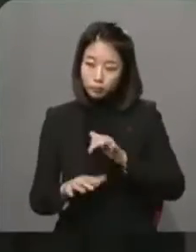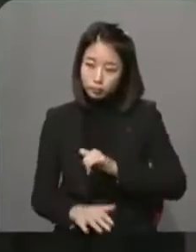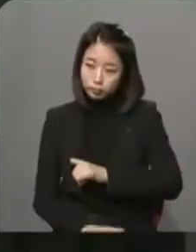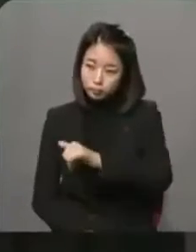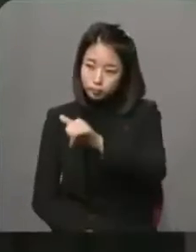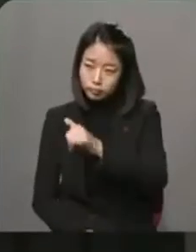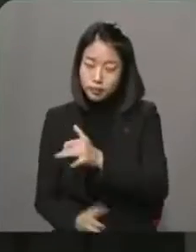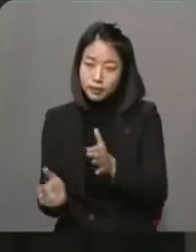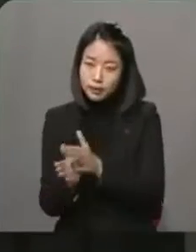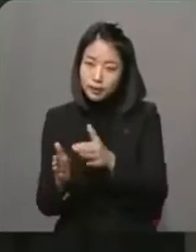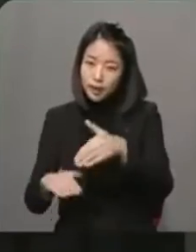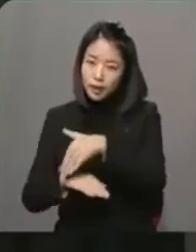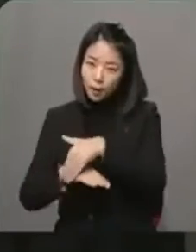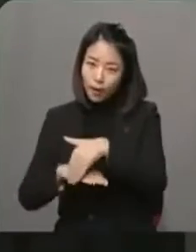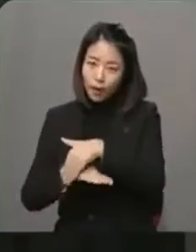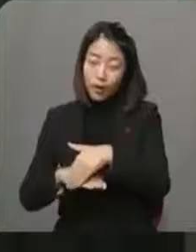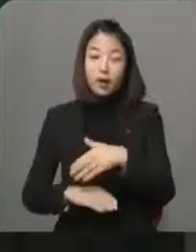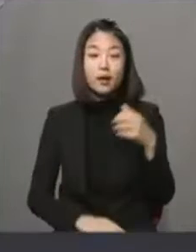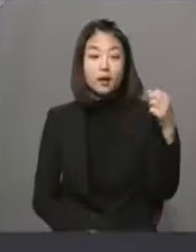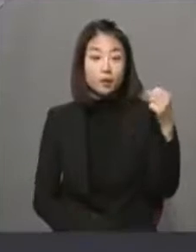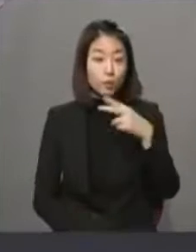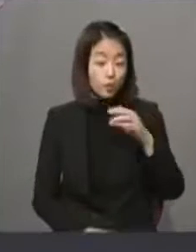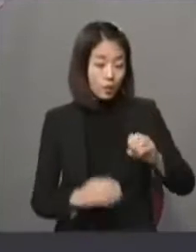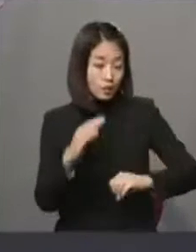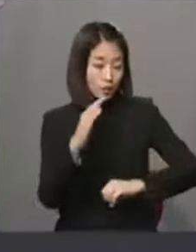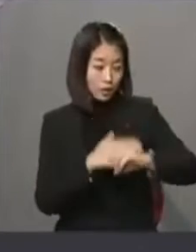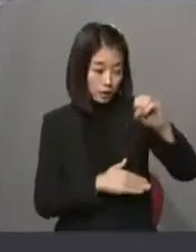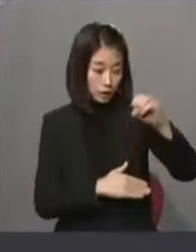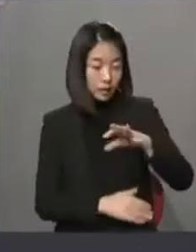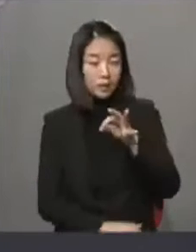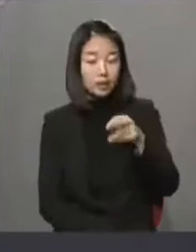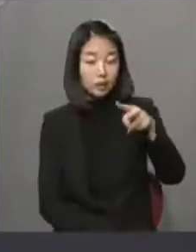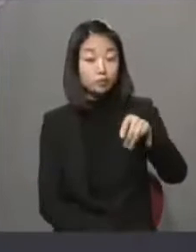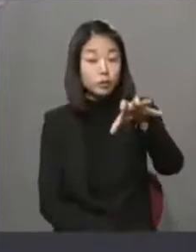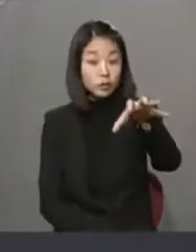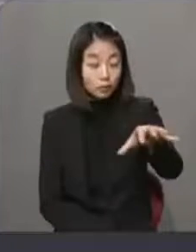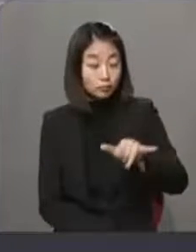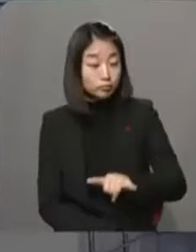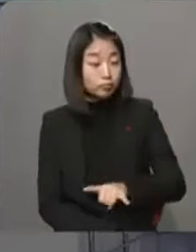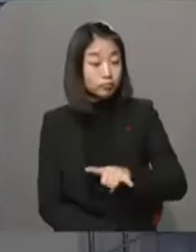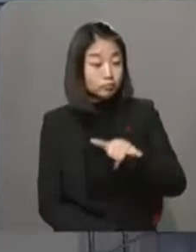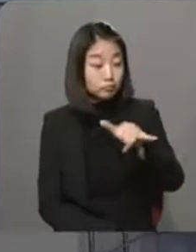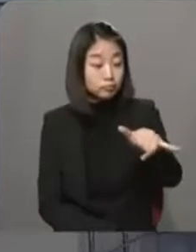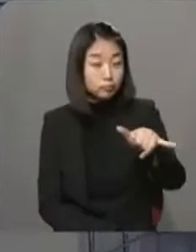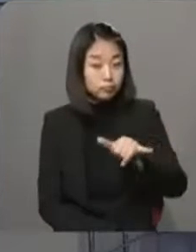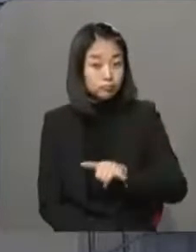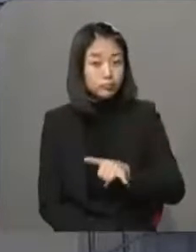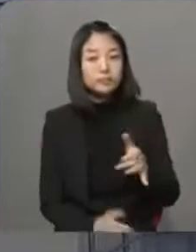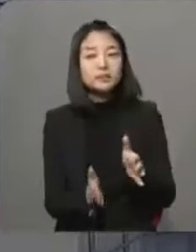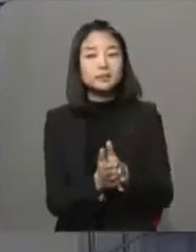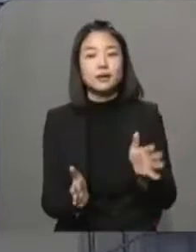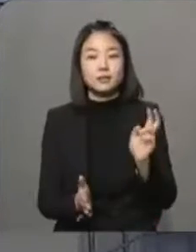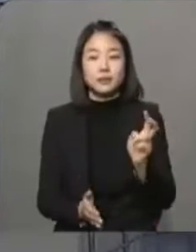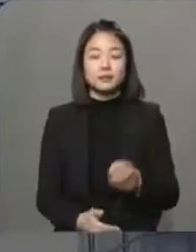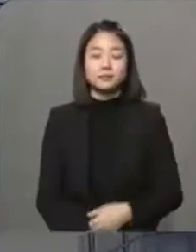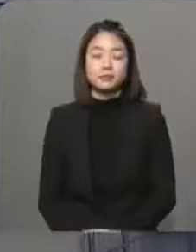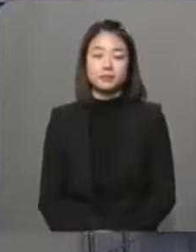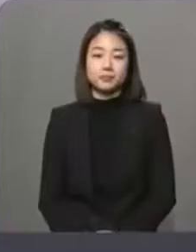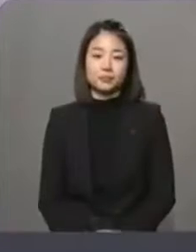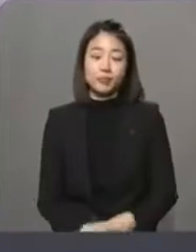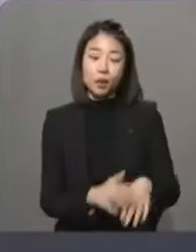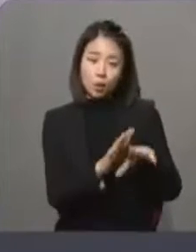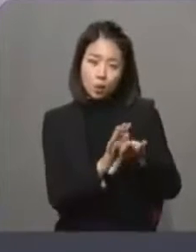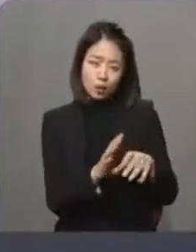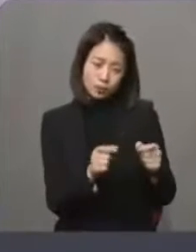재개할 계획입니다 또 양양 여수 노선에 신규 취향 등 국내선 노선 확대를 추진 합니다 코로나